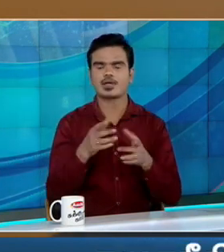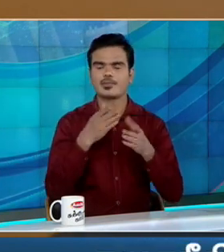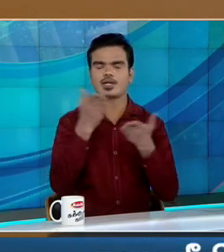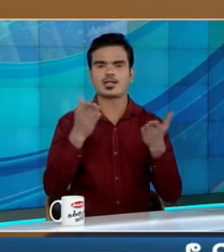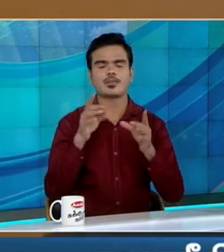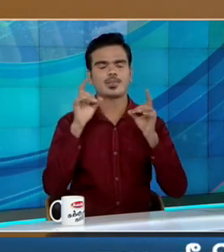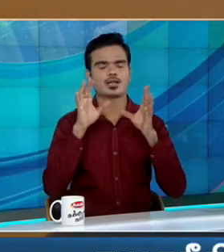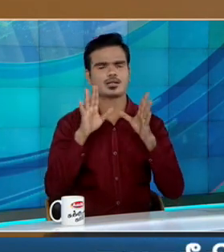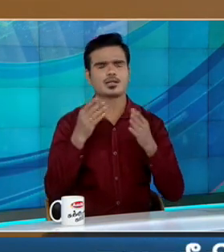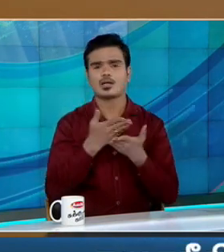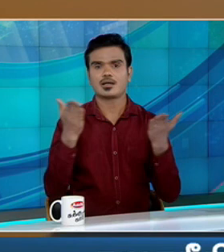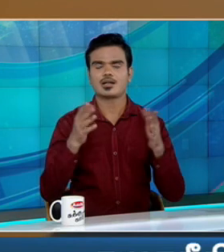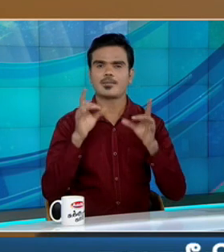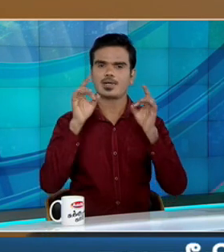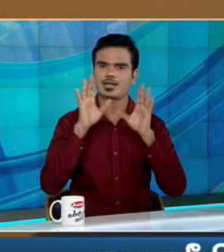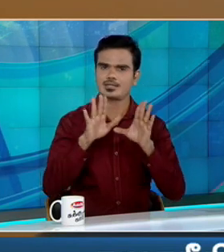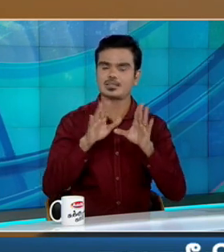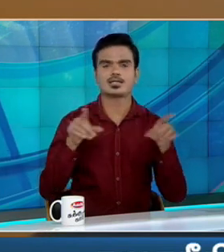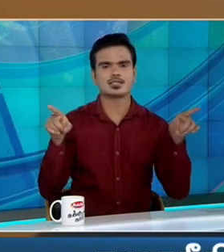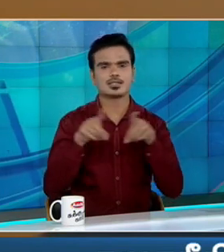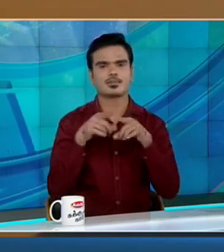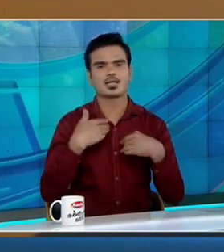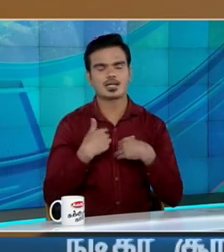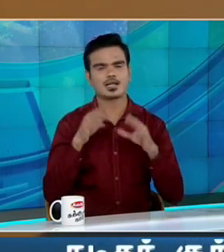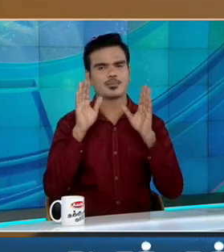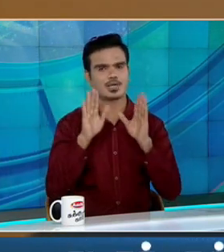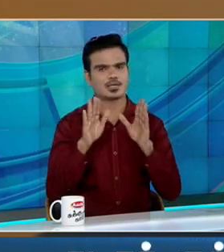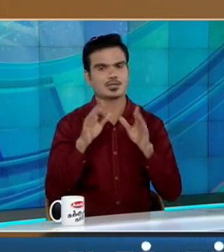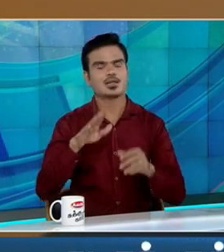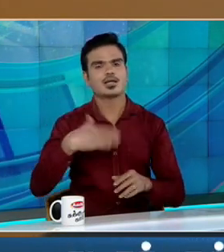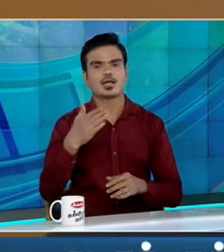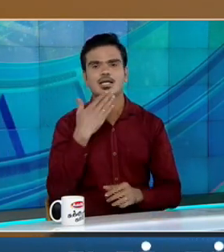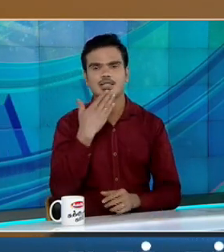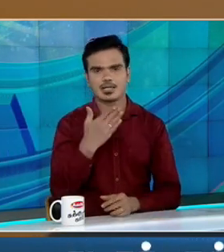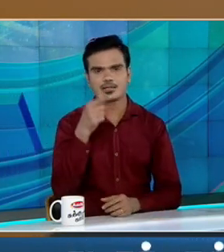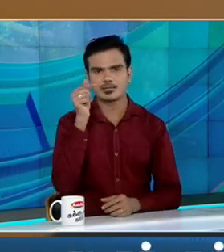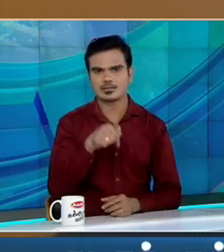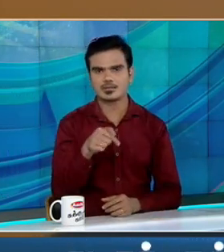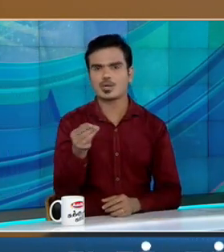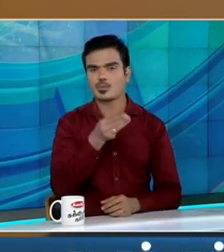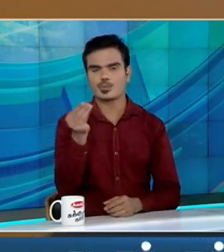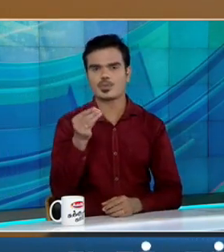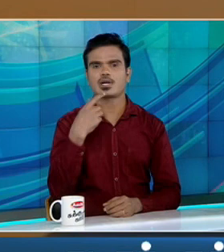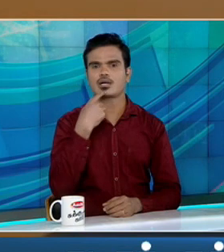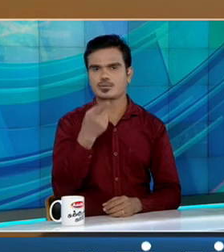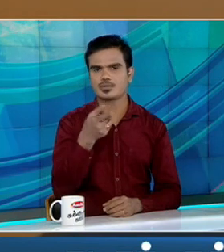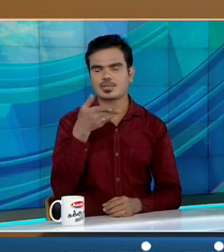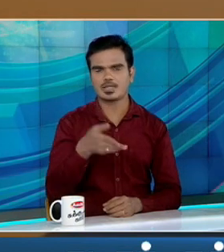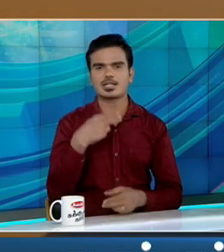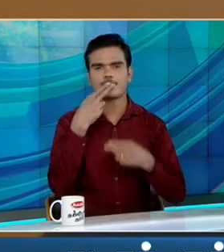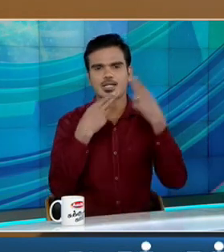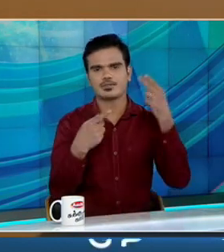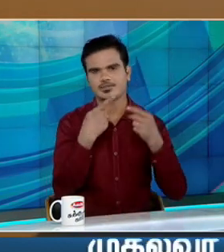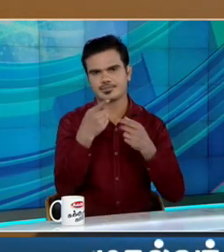மனதார பாராட்டுற நிறையா பேர் பாராட்டியாச்சு. இப்போ என்னுடைய பாராட்டுக்களையும் நன்றிகளையும் சில பேருக்கு தெரிவிக்கிறதுக்காக இந்த